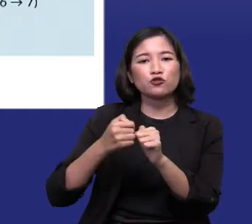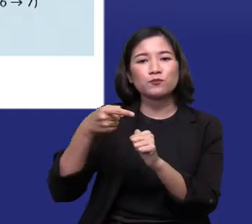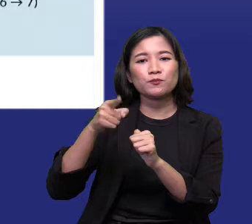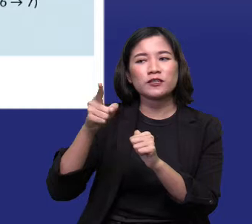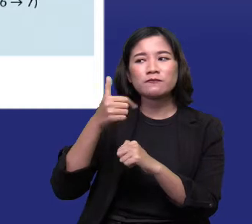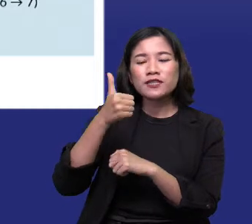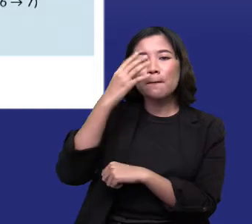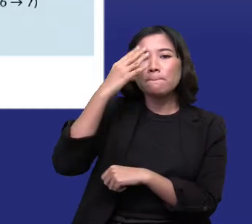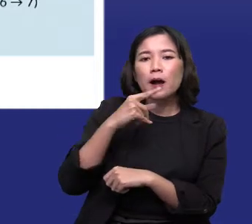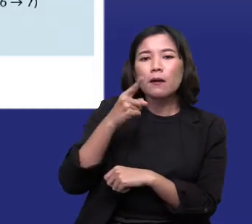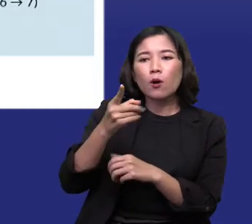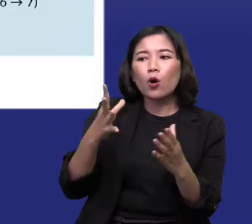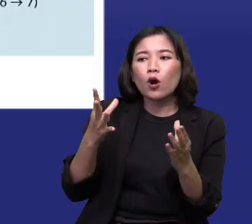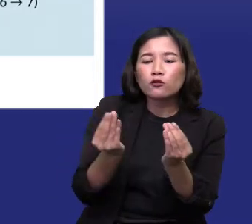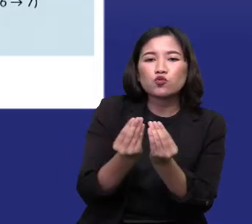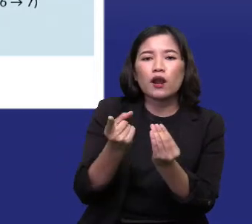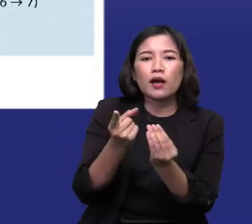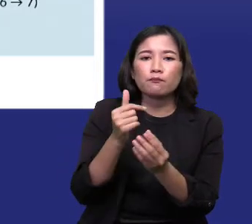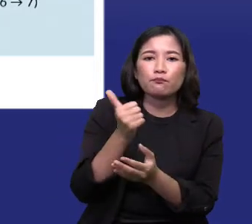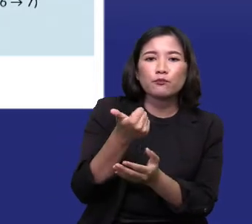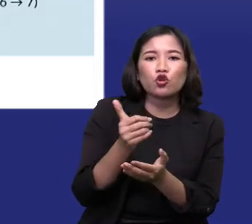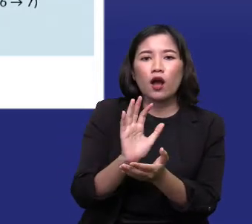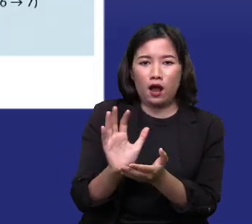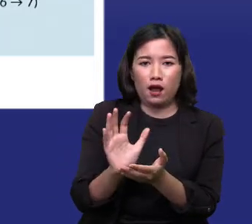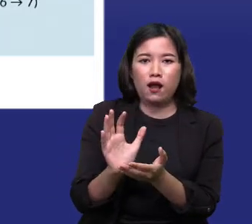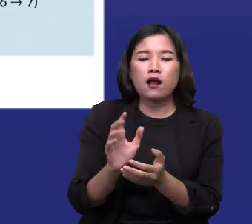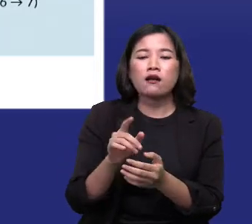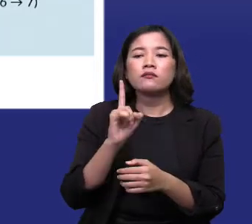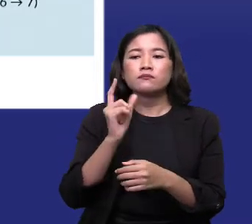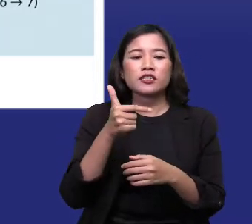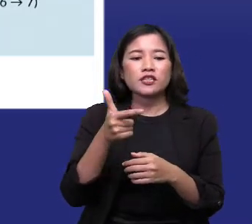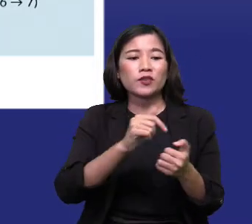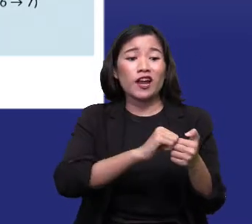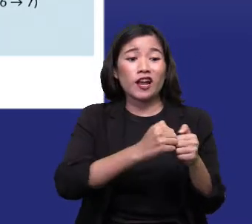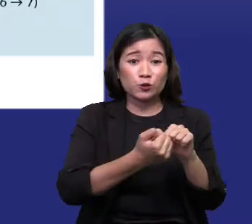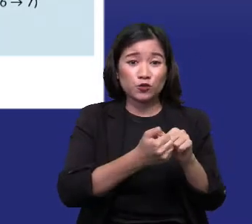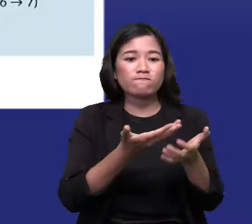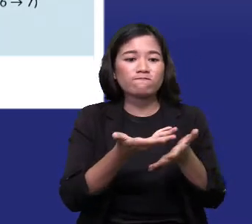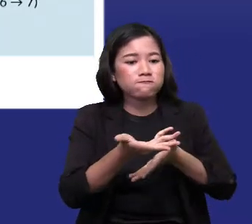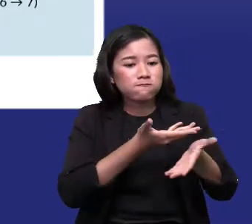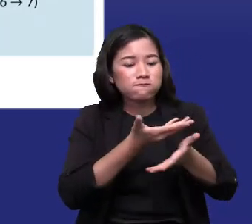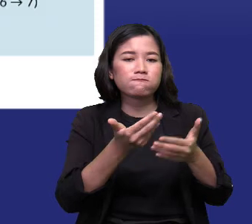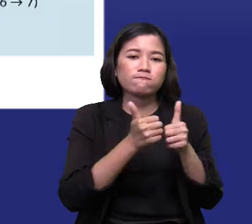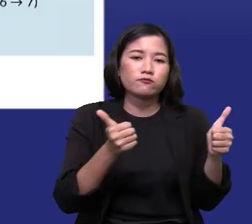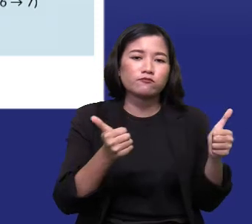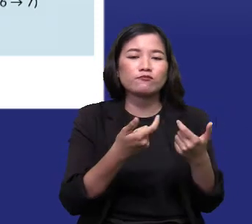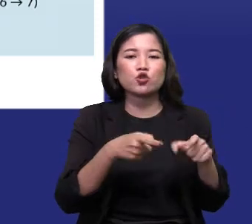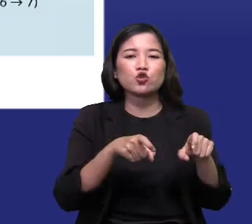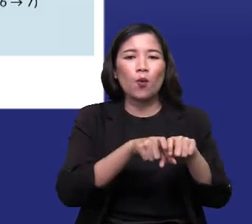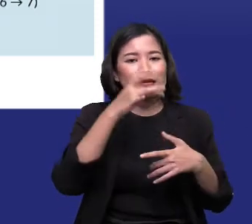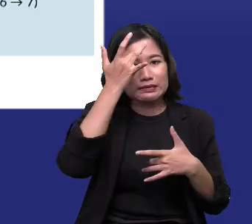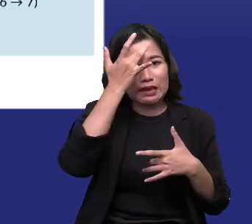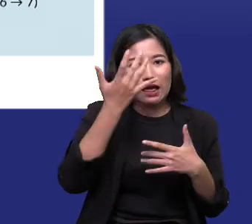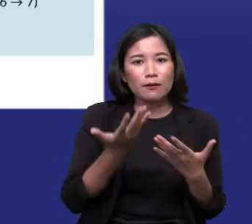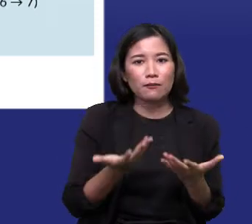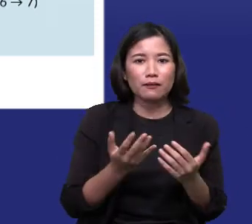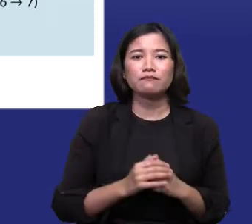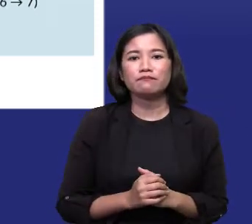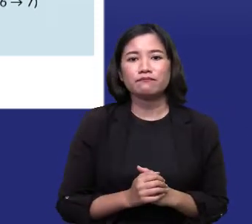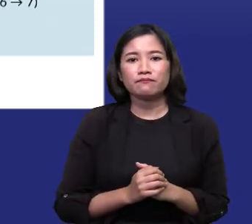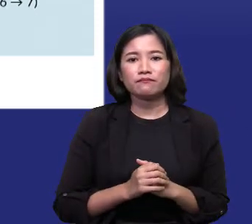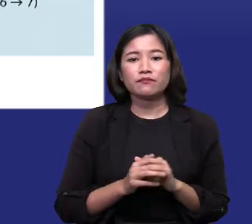masyarakat dan semakin cepat menjaring kasus agar segera dapat ditangani dengan baik sesuai gejalanya di minggu